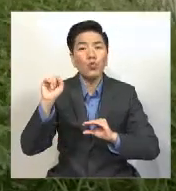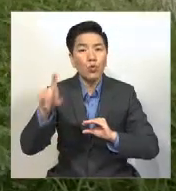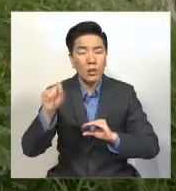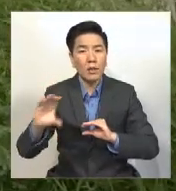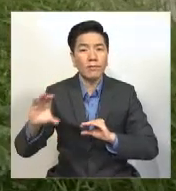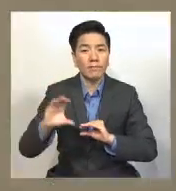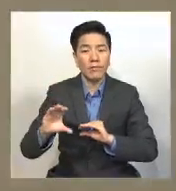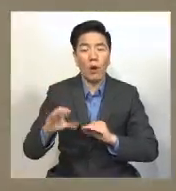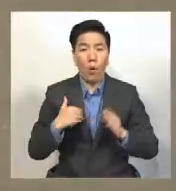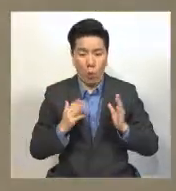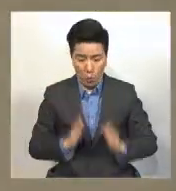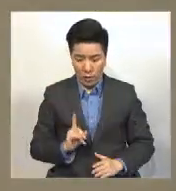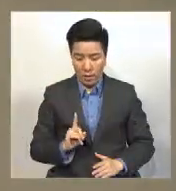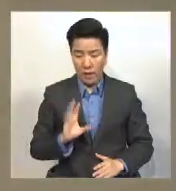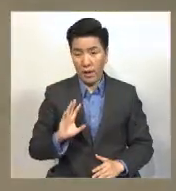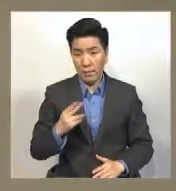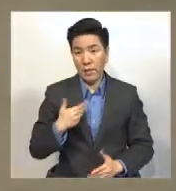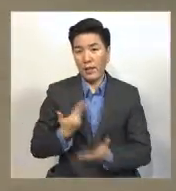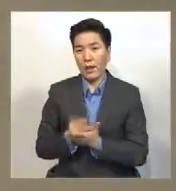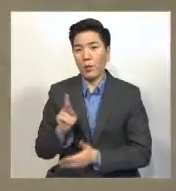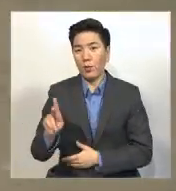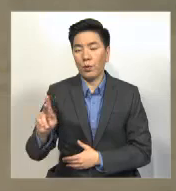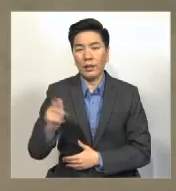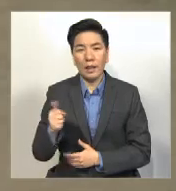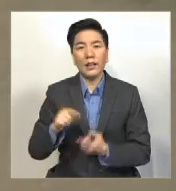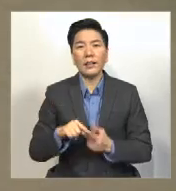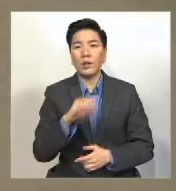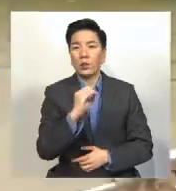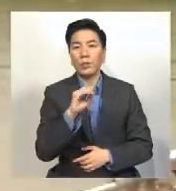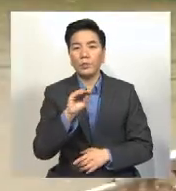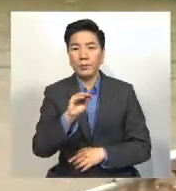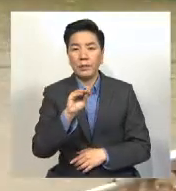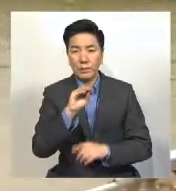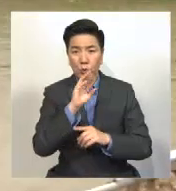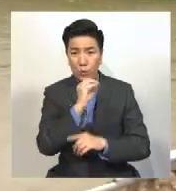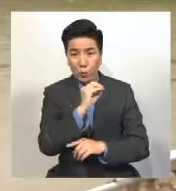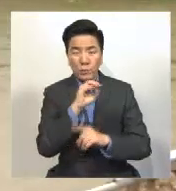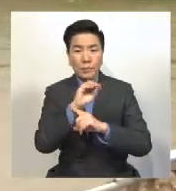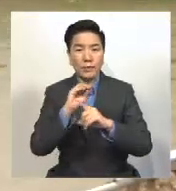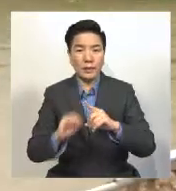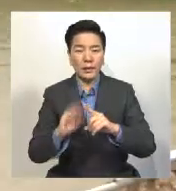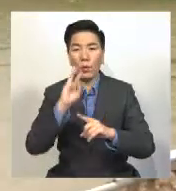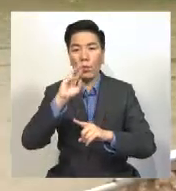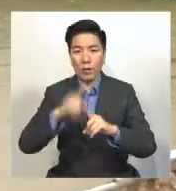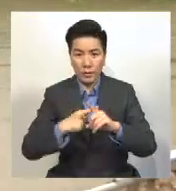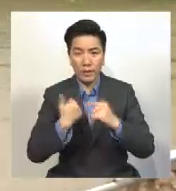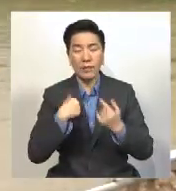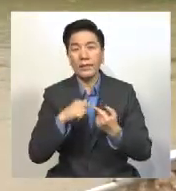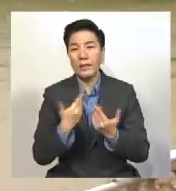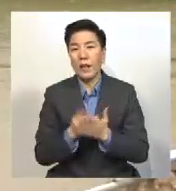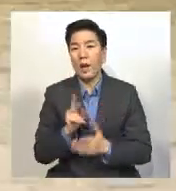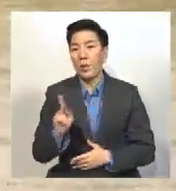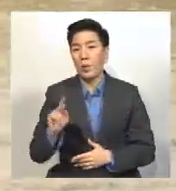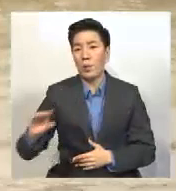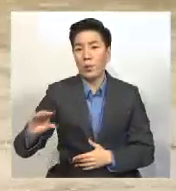ไม่เกินรายละ 50,000 บาทอัตราดอกเบี้ยร้อยละ0ค่ะในระยะ6เดือนแรกนอกจากนี้ก็มีสินเชื่